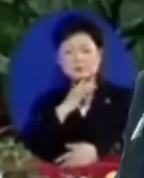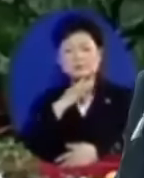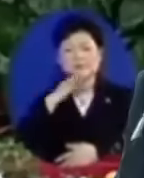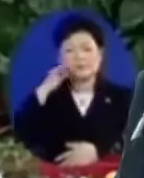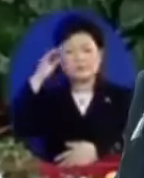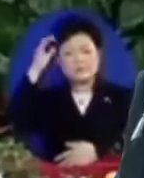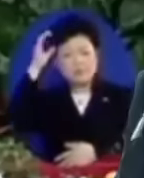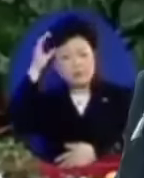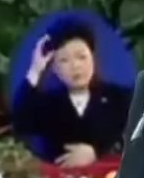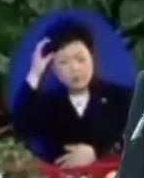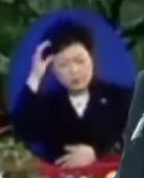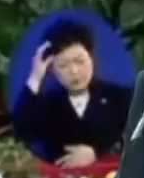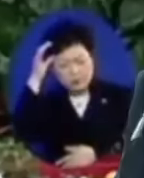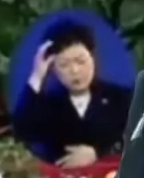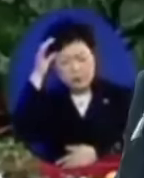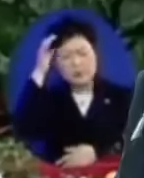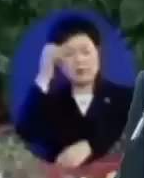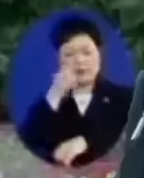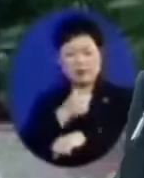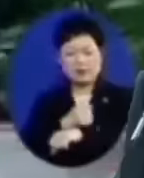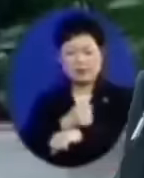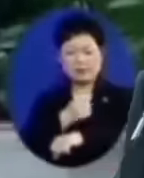오시기를